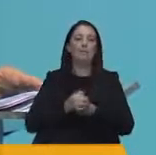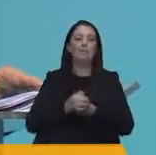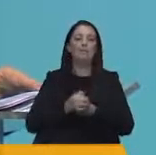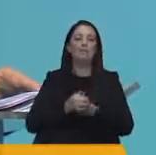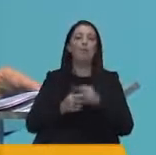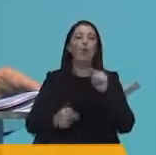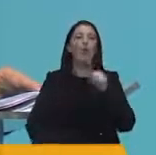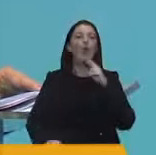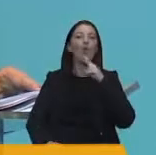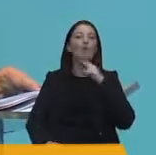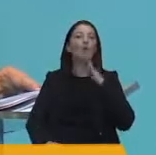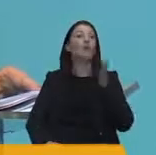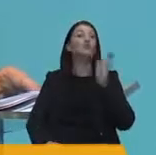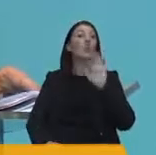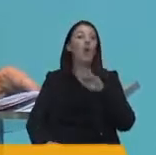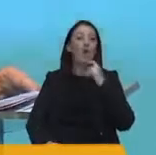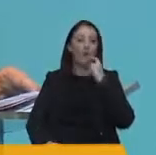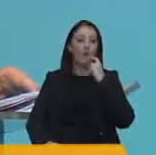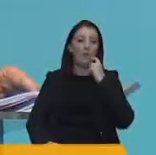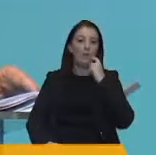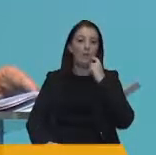O konuşmadan sonra